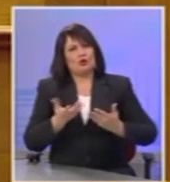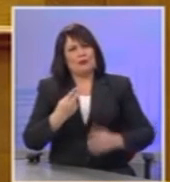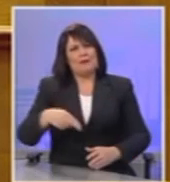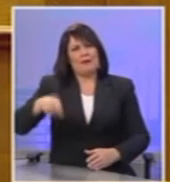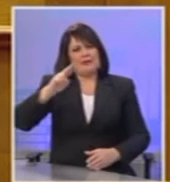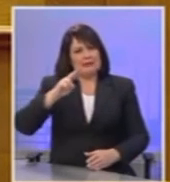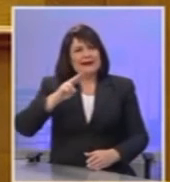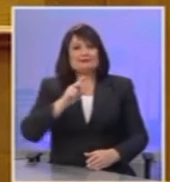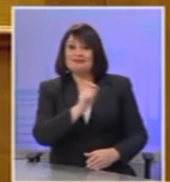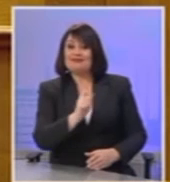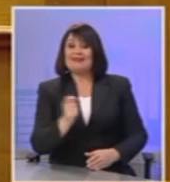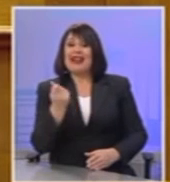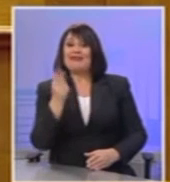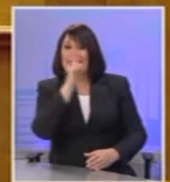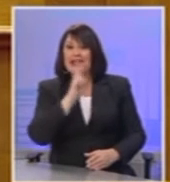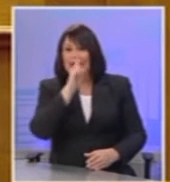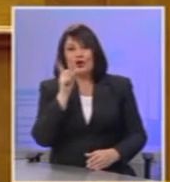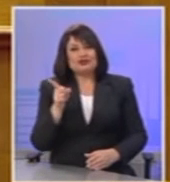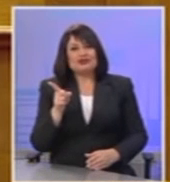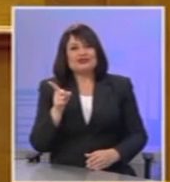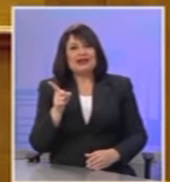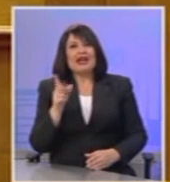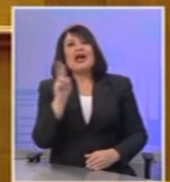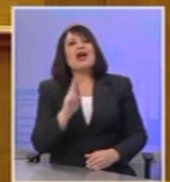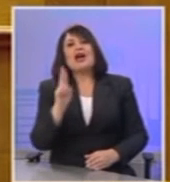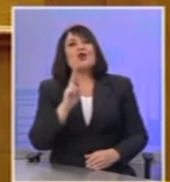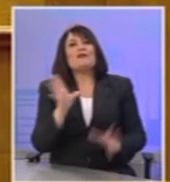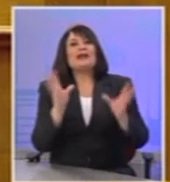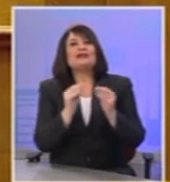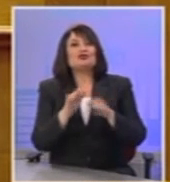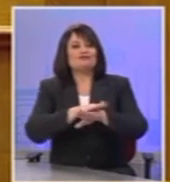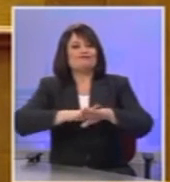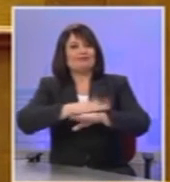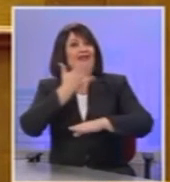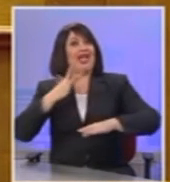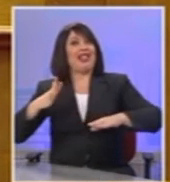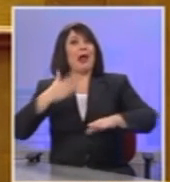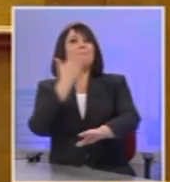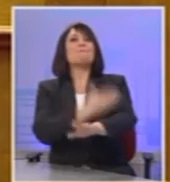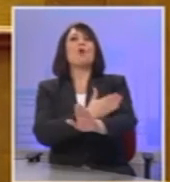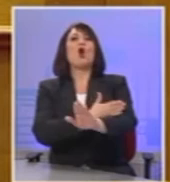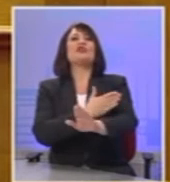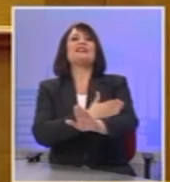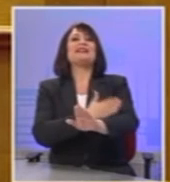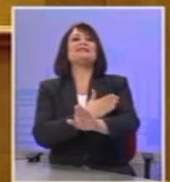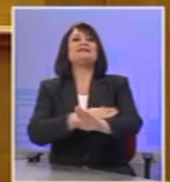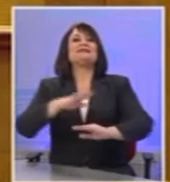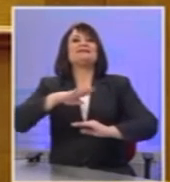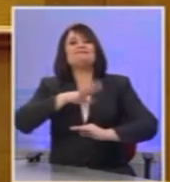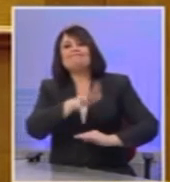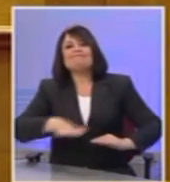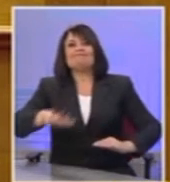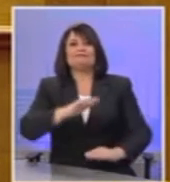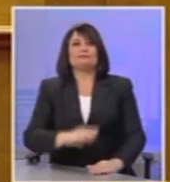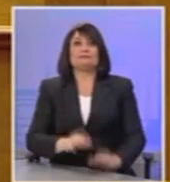εγγράφονταν στον προϋπολογισμό της Ρωσίας ρούβλια ικανά για να γυαλίσουν τις βότες όλου του ρώσικου λαού. Κανείς δεν